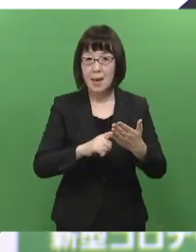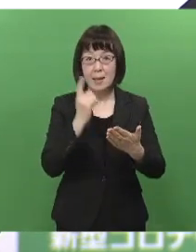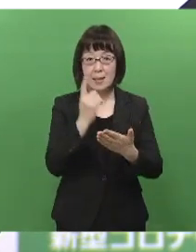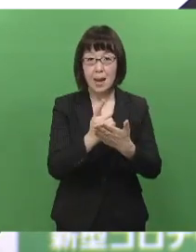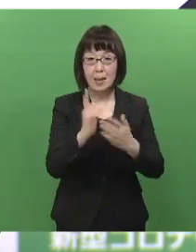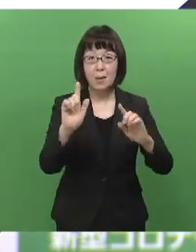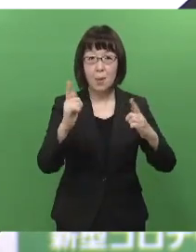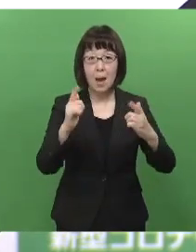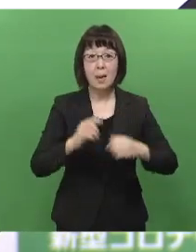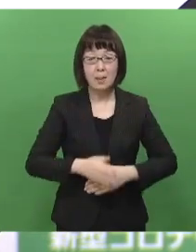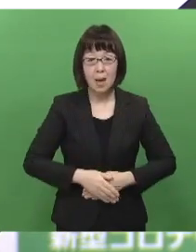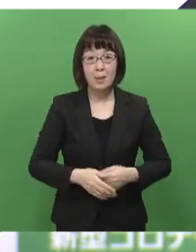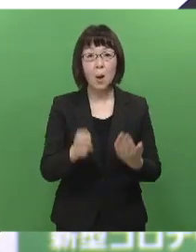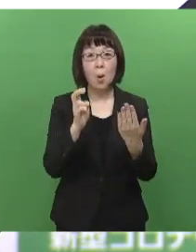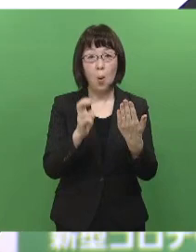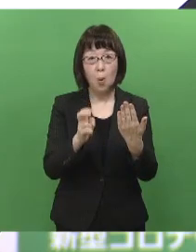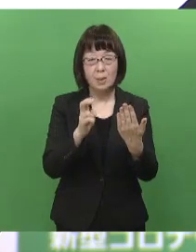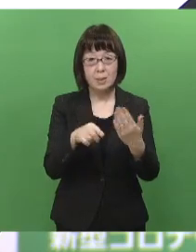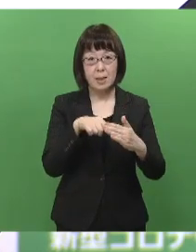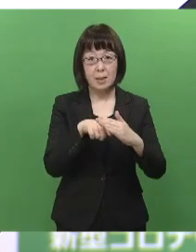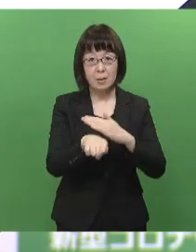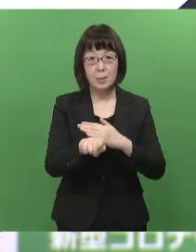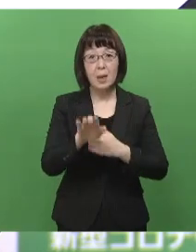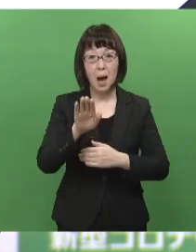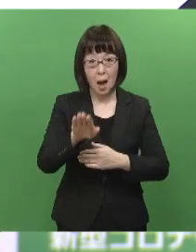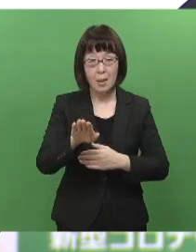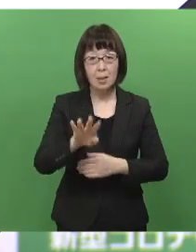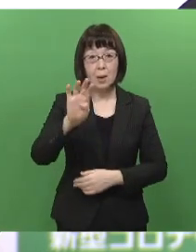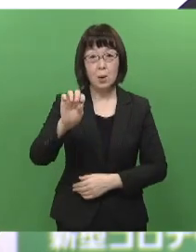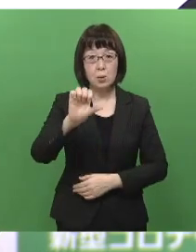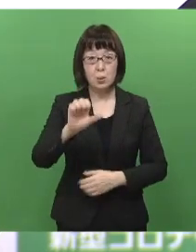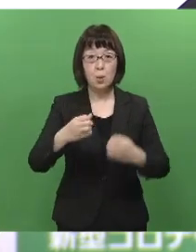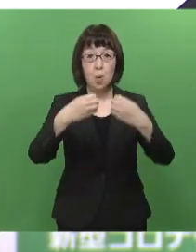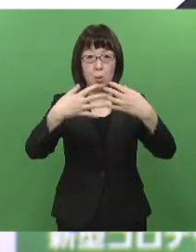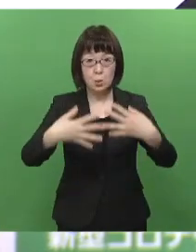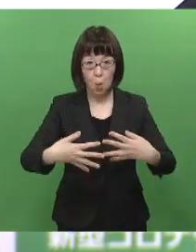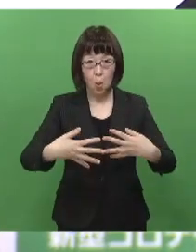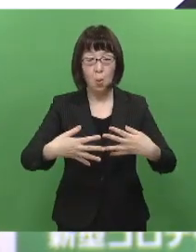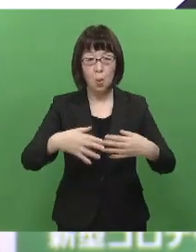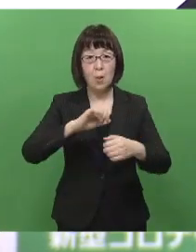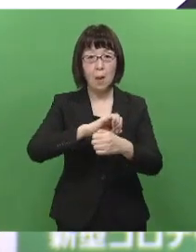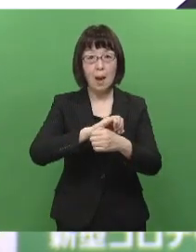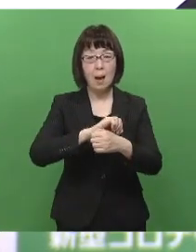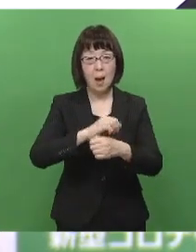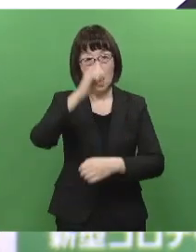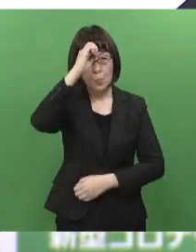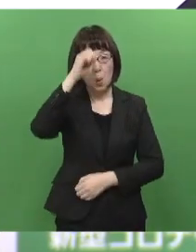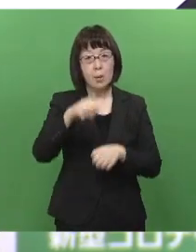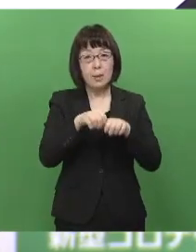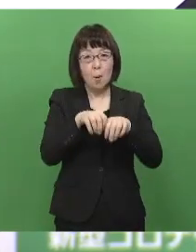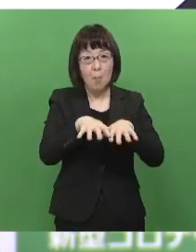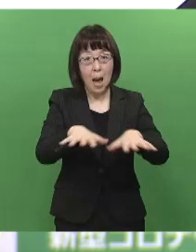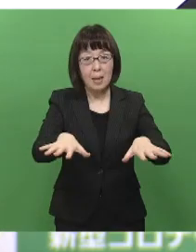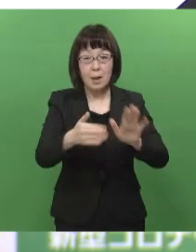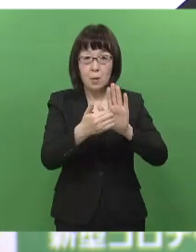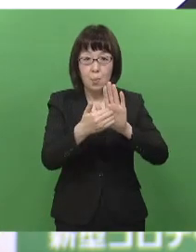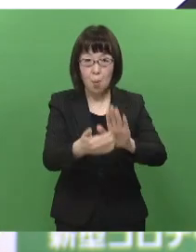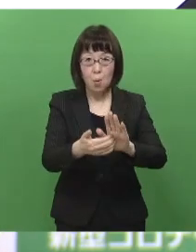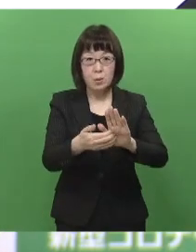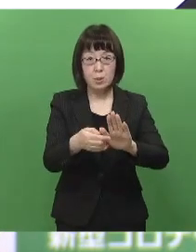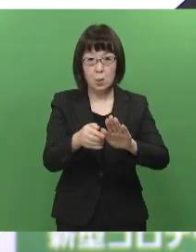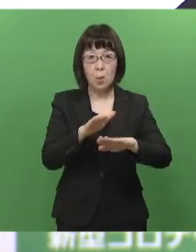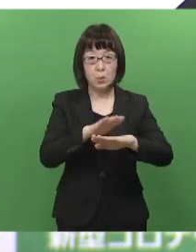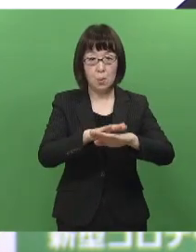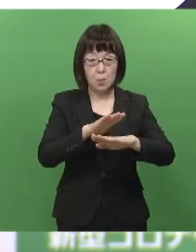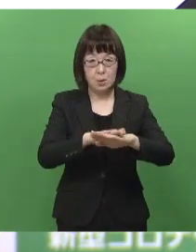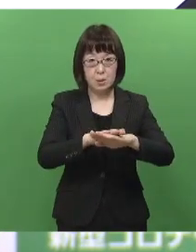律的なバックとして第45条、これは蔓延の防止に対する関する措置ということで、